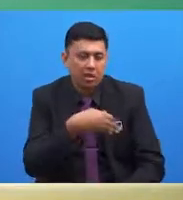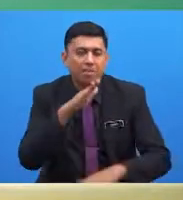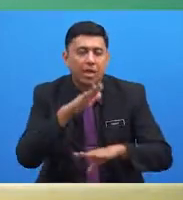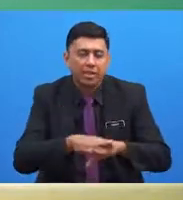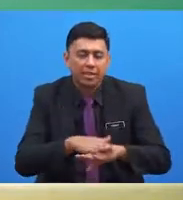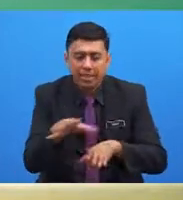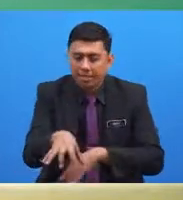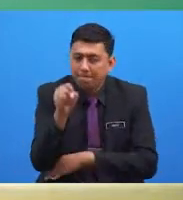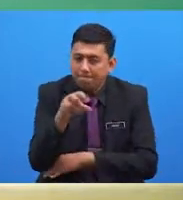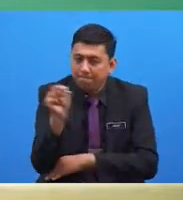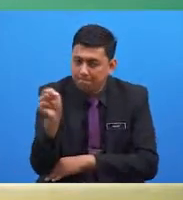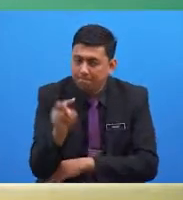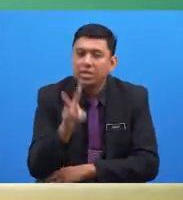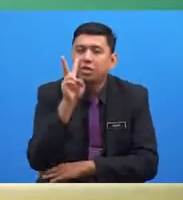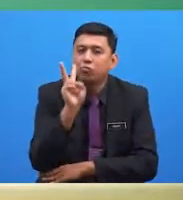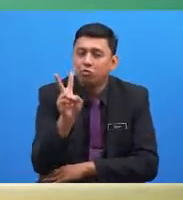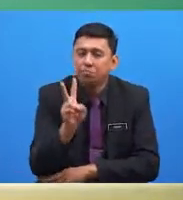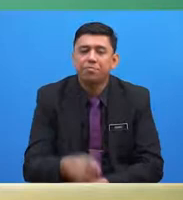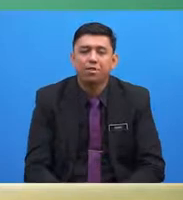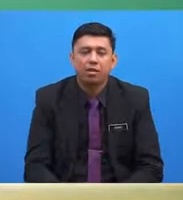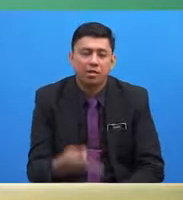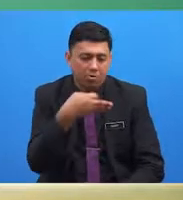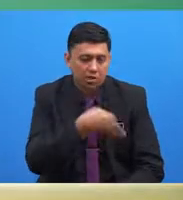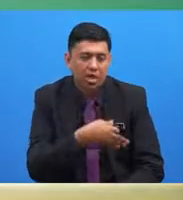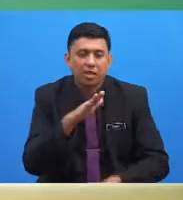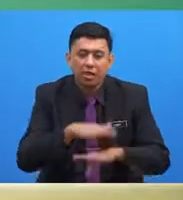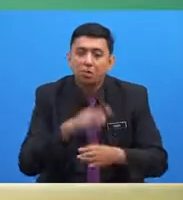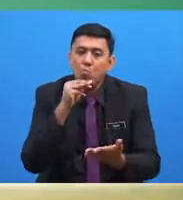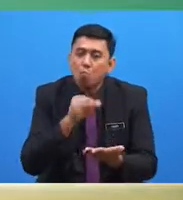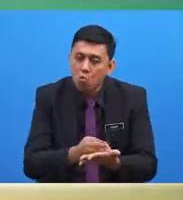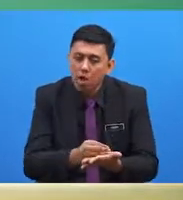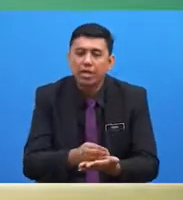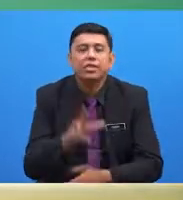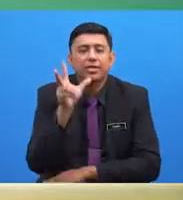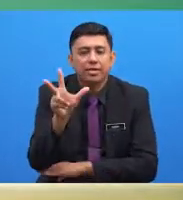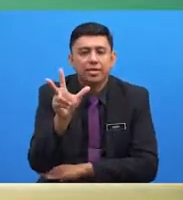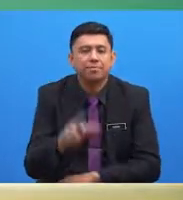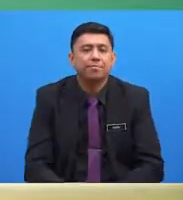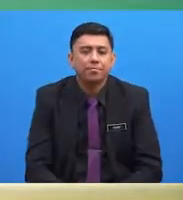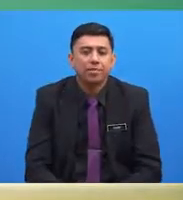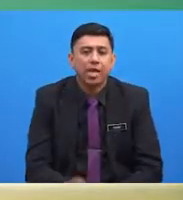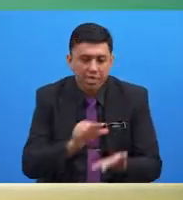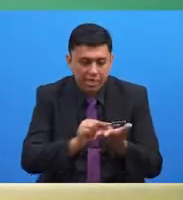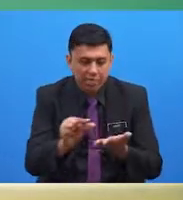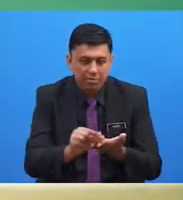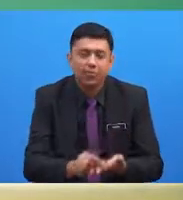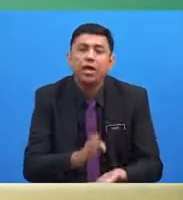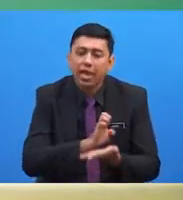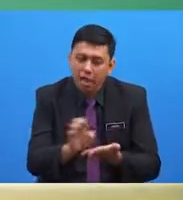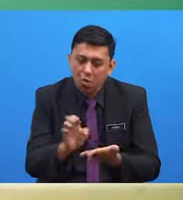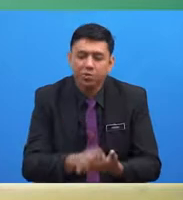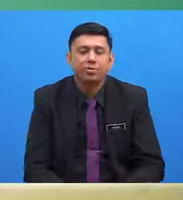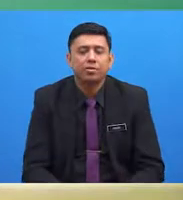ambilan. Kedua pula adalah faedah atas modal. Ketiga, gaji,